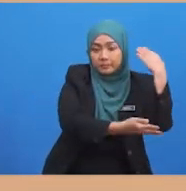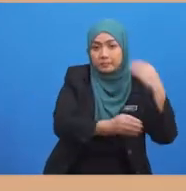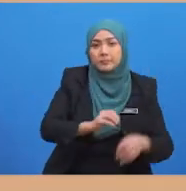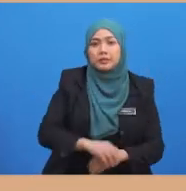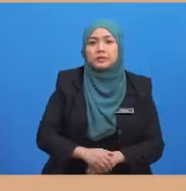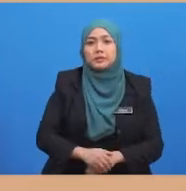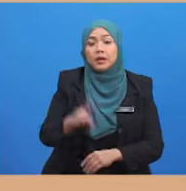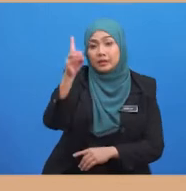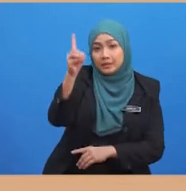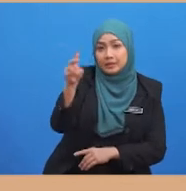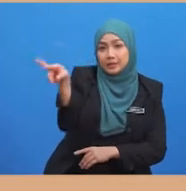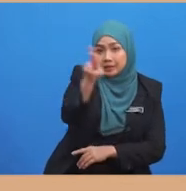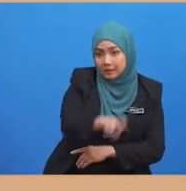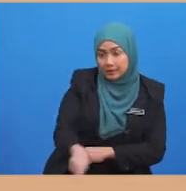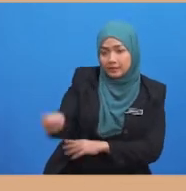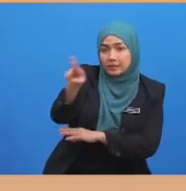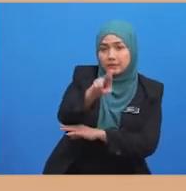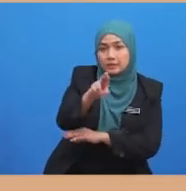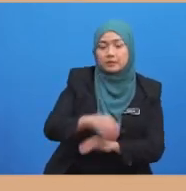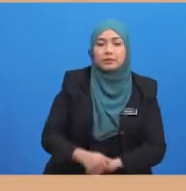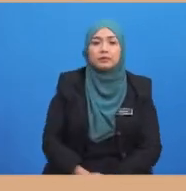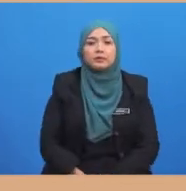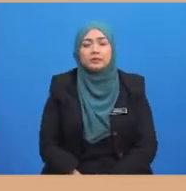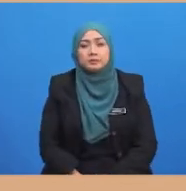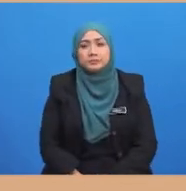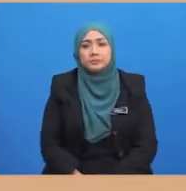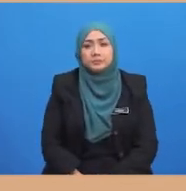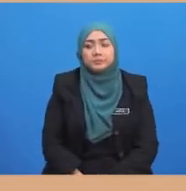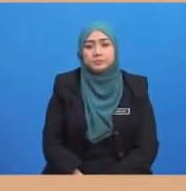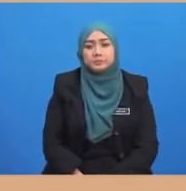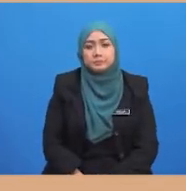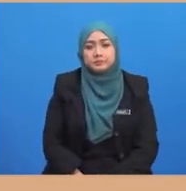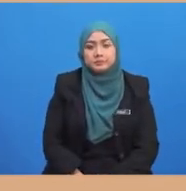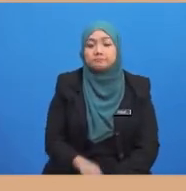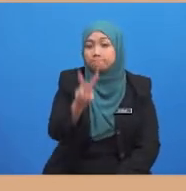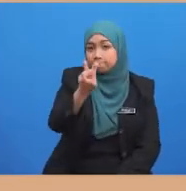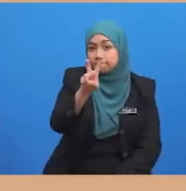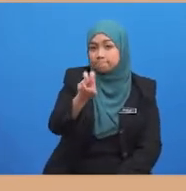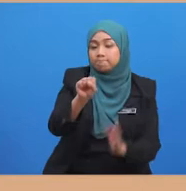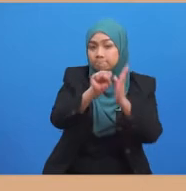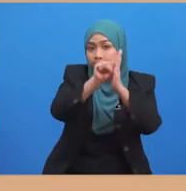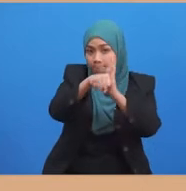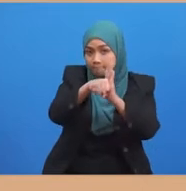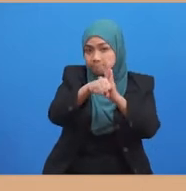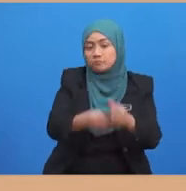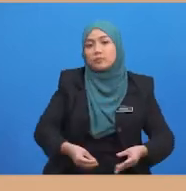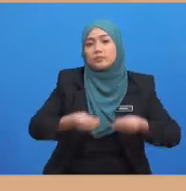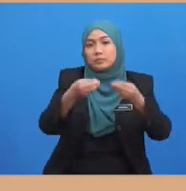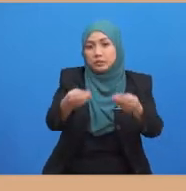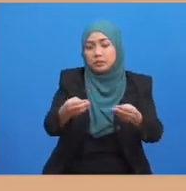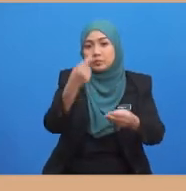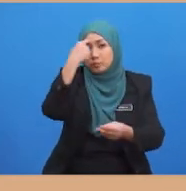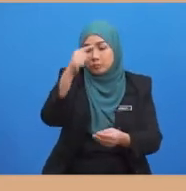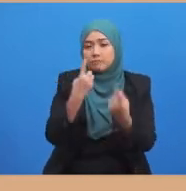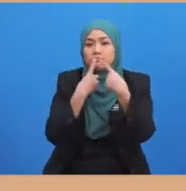D. Tayar. Anda diberi masa 20 saat dari sekarang.